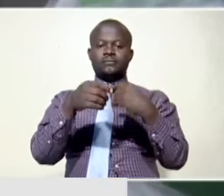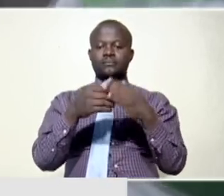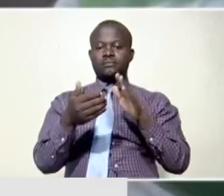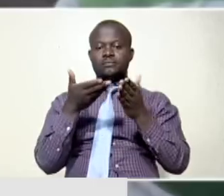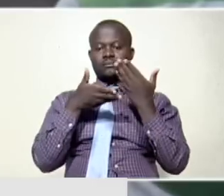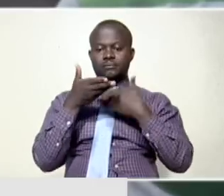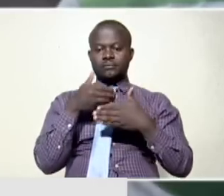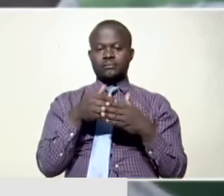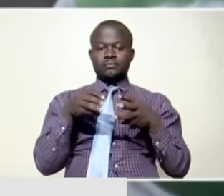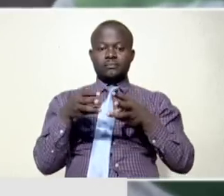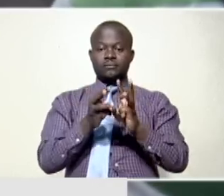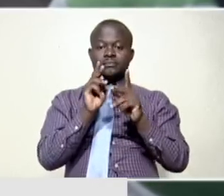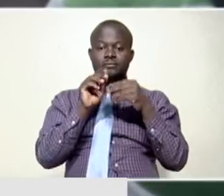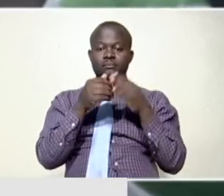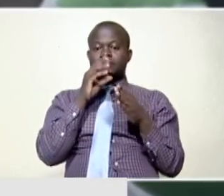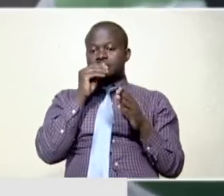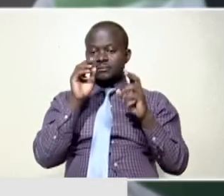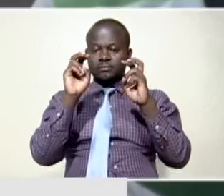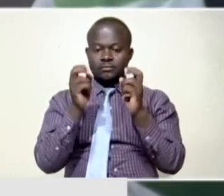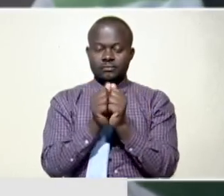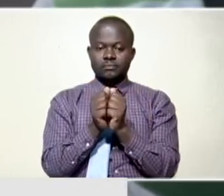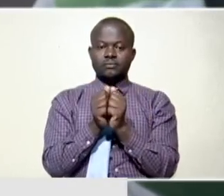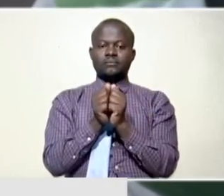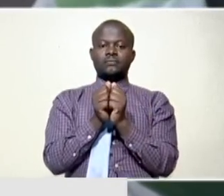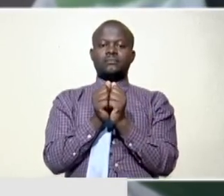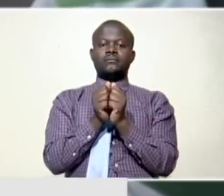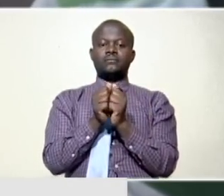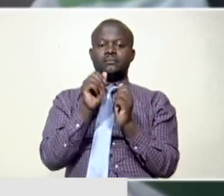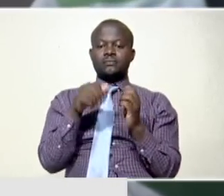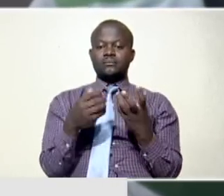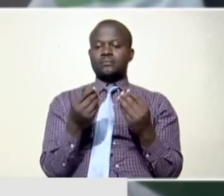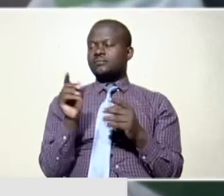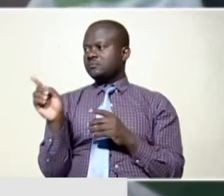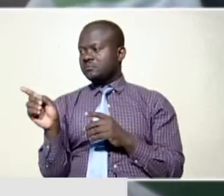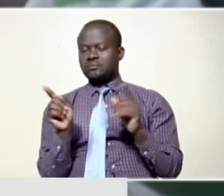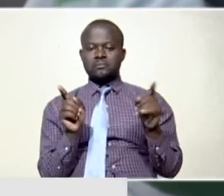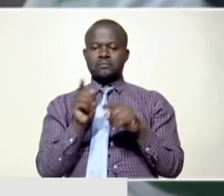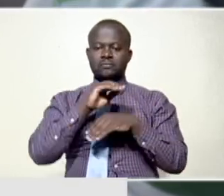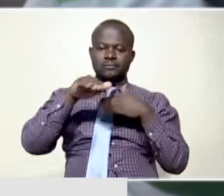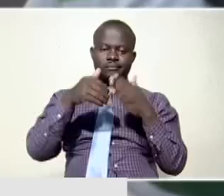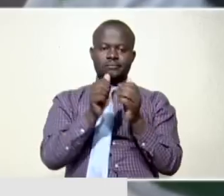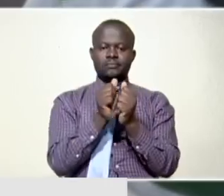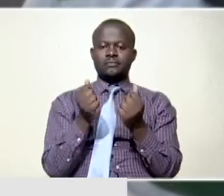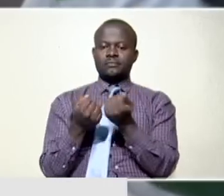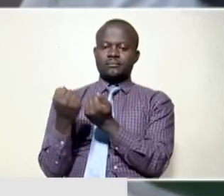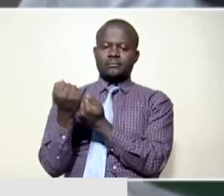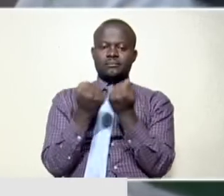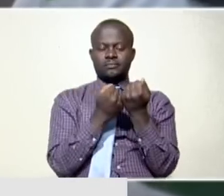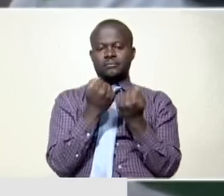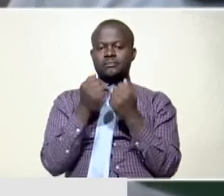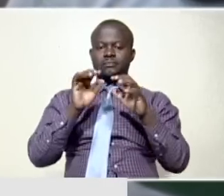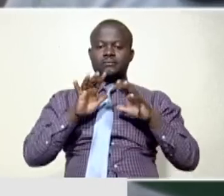kubiganira. Ari ukuntu abantu bavuga ngo ukwiye koroha n'uyu oya. Bose niboroherane